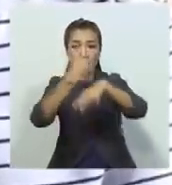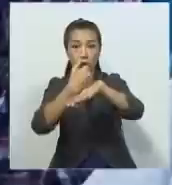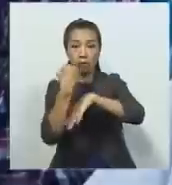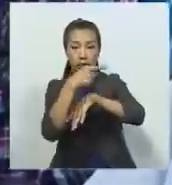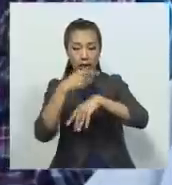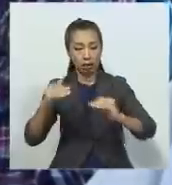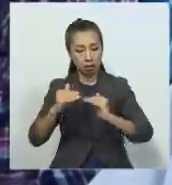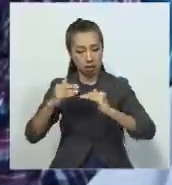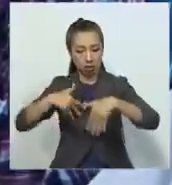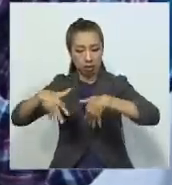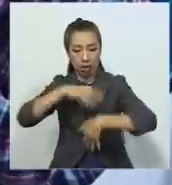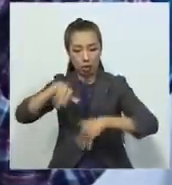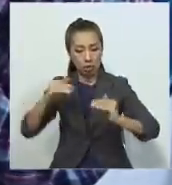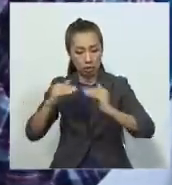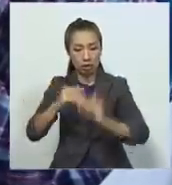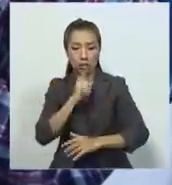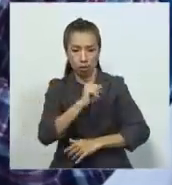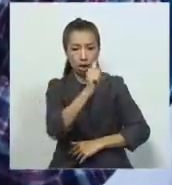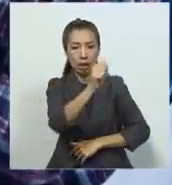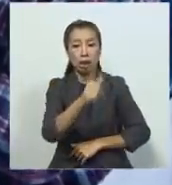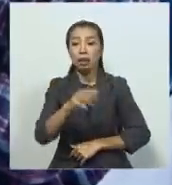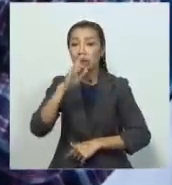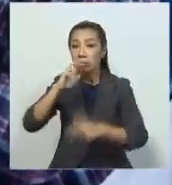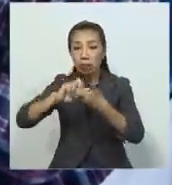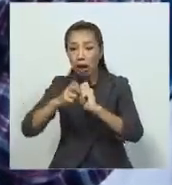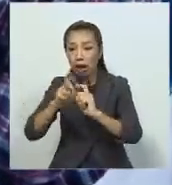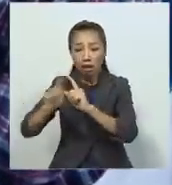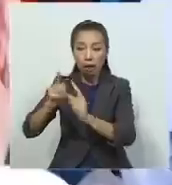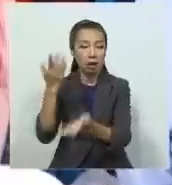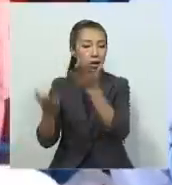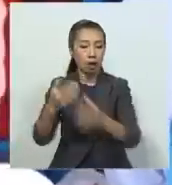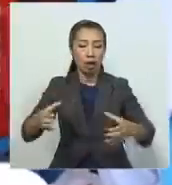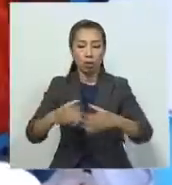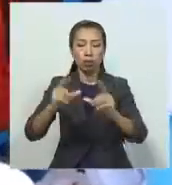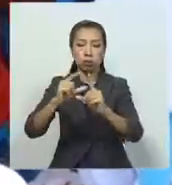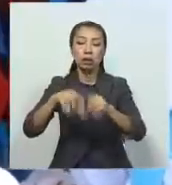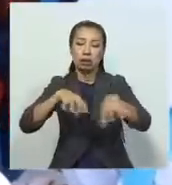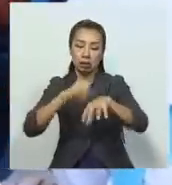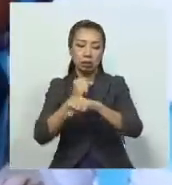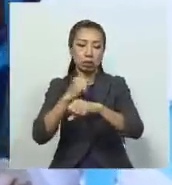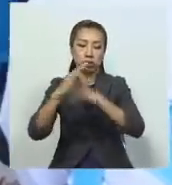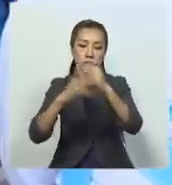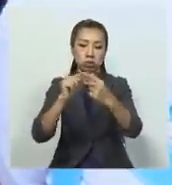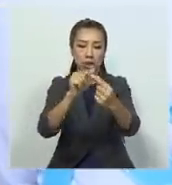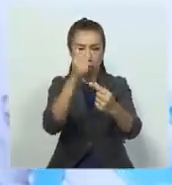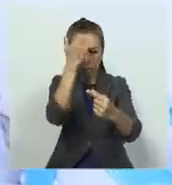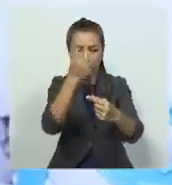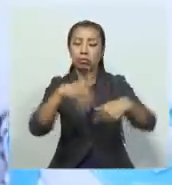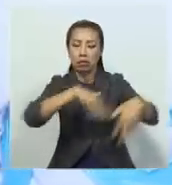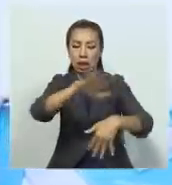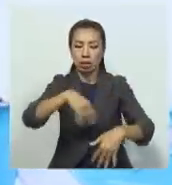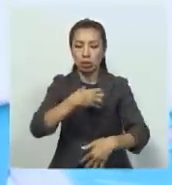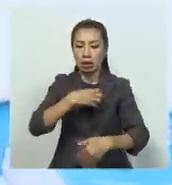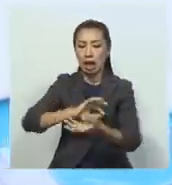ประชาชนและไม่ว่าจะเกิดอะไรขึ้นพรรคอนาคตใหม่จะต้องเดินหน้าต่อไปเพราะเชื่อว่ายังมีประชาชนต้องการความเปลี่ยนแปลง